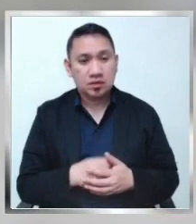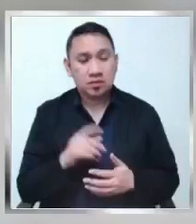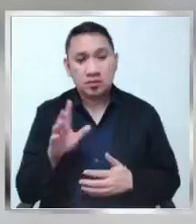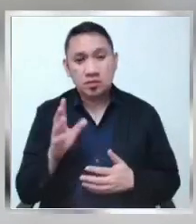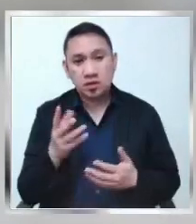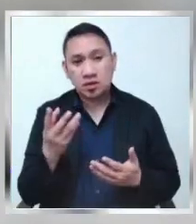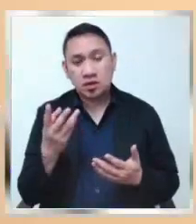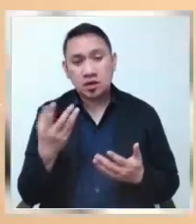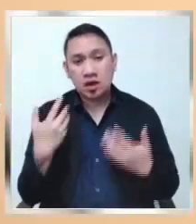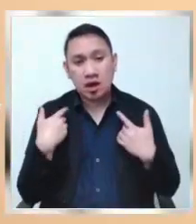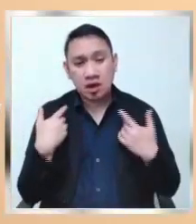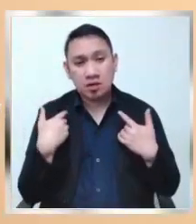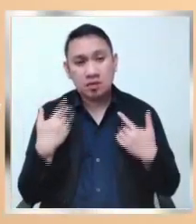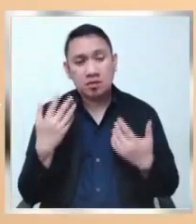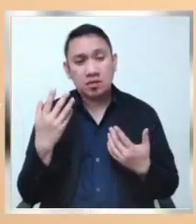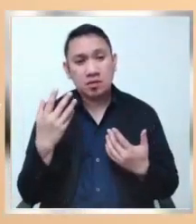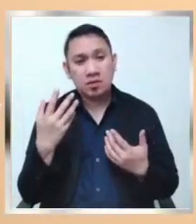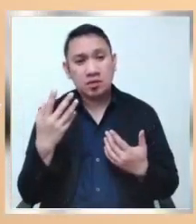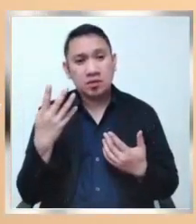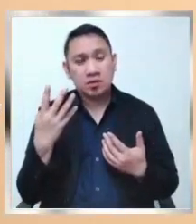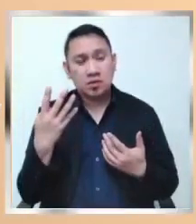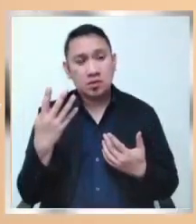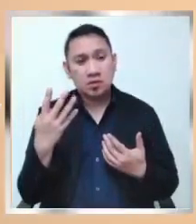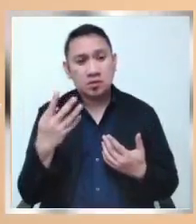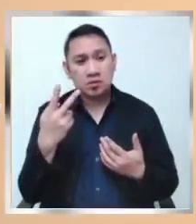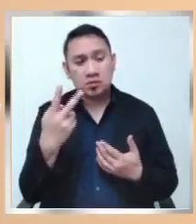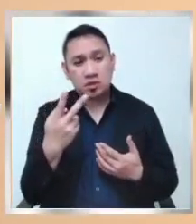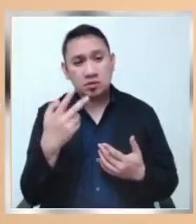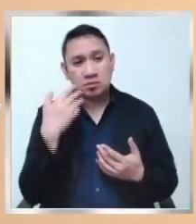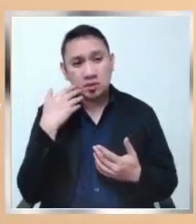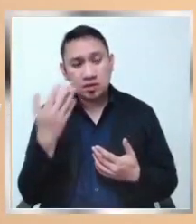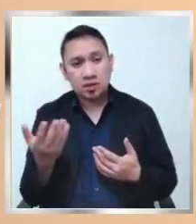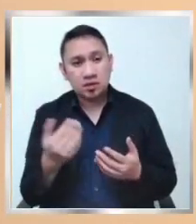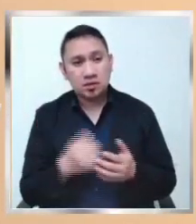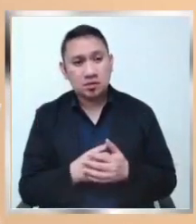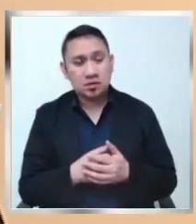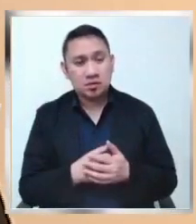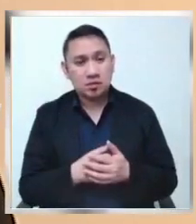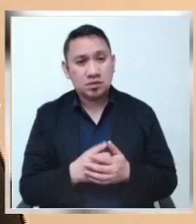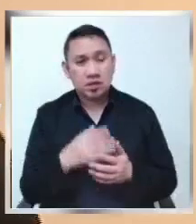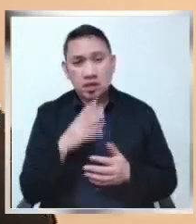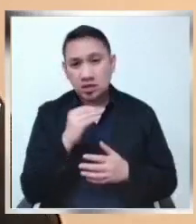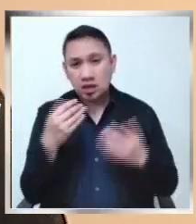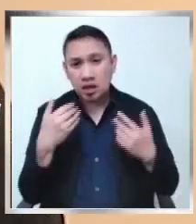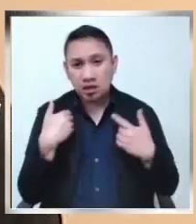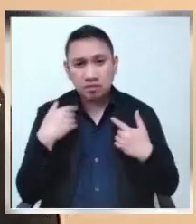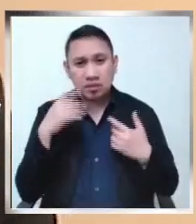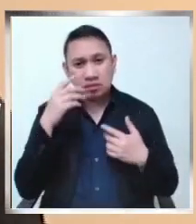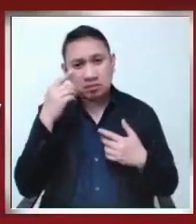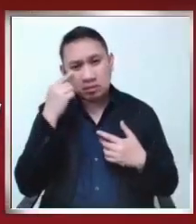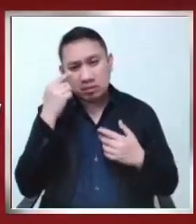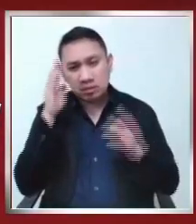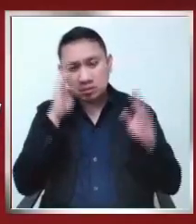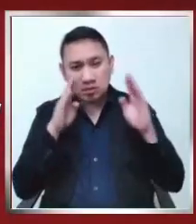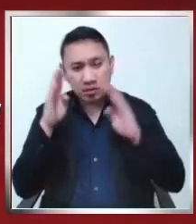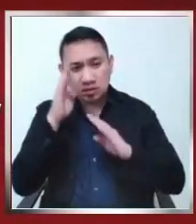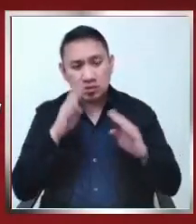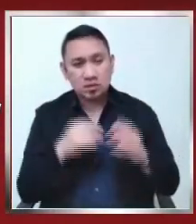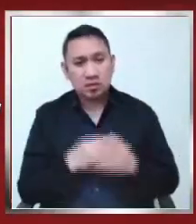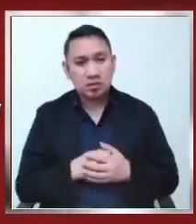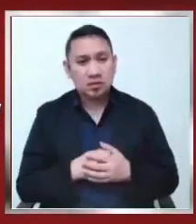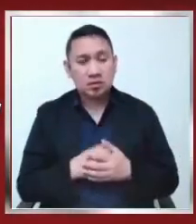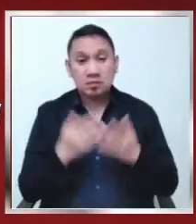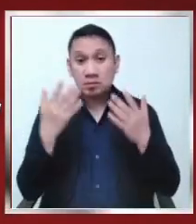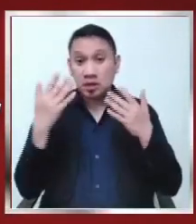doon apat dalawa patay na noma rin t dinamdam po Makalipas ang